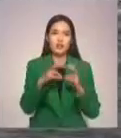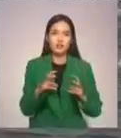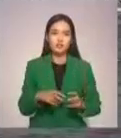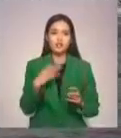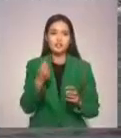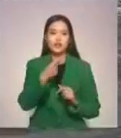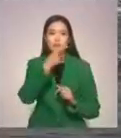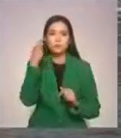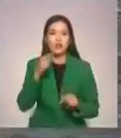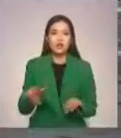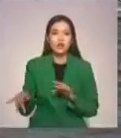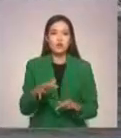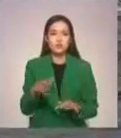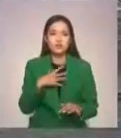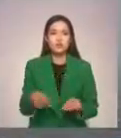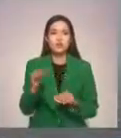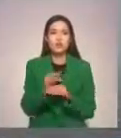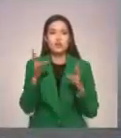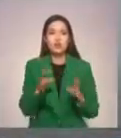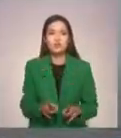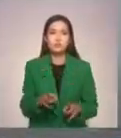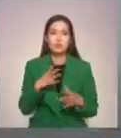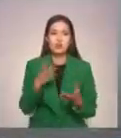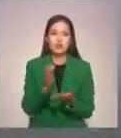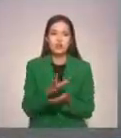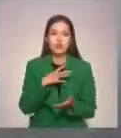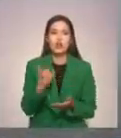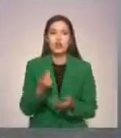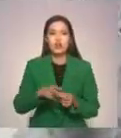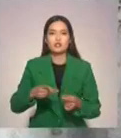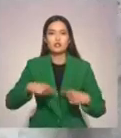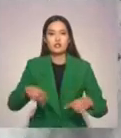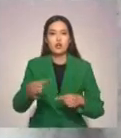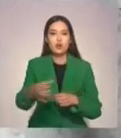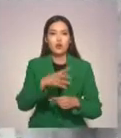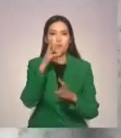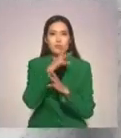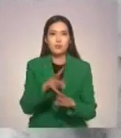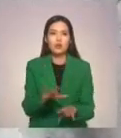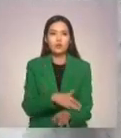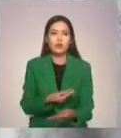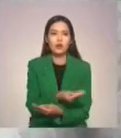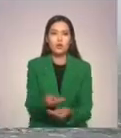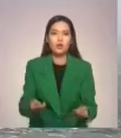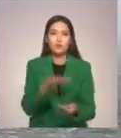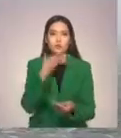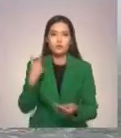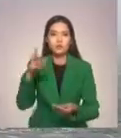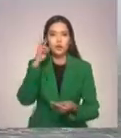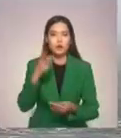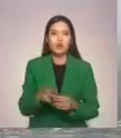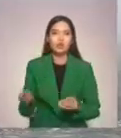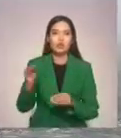тек былтыр ғана жүргізіліп, қос көпір апатты деп танылған. Алайда жаңғырту жұмыстарына қаражат әлі бөлінбеген. Мекеме өкілі нысан